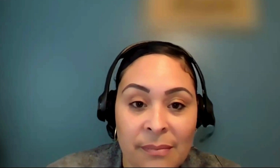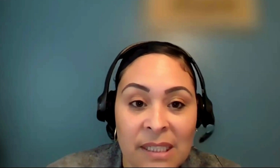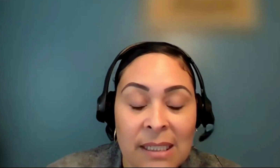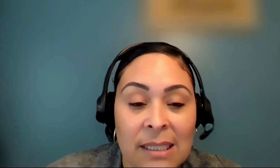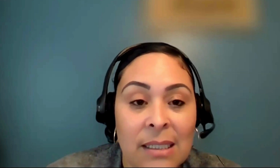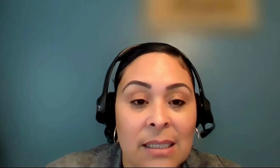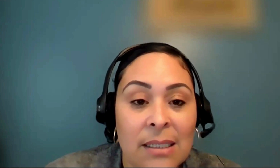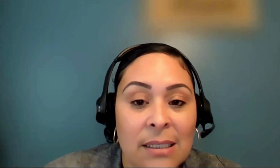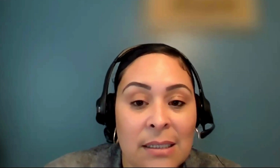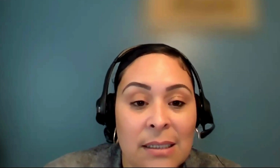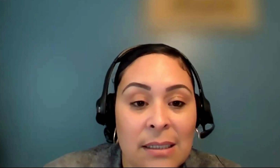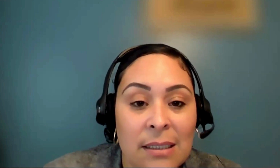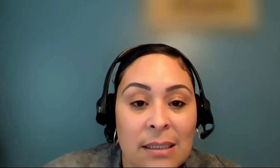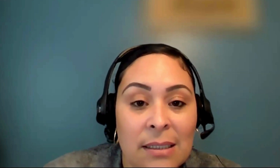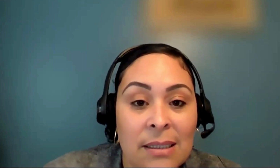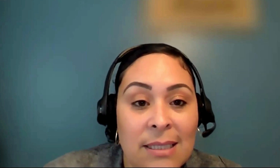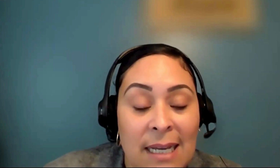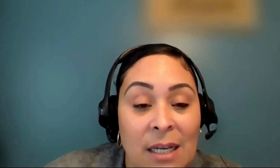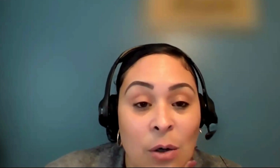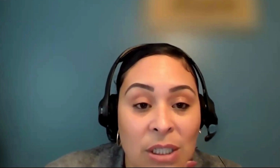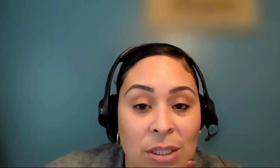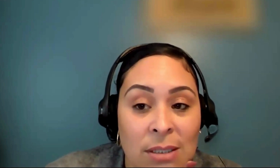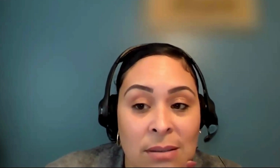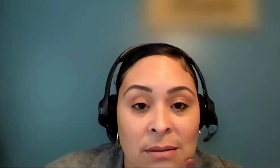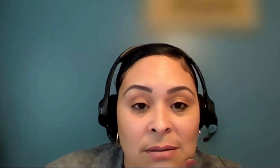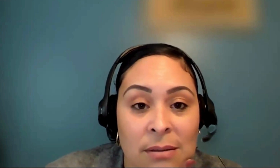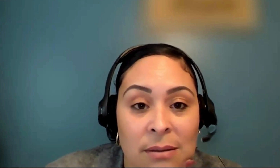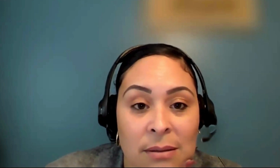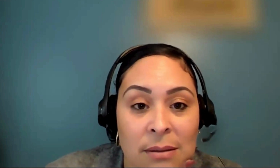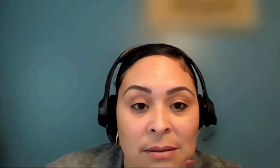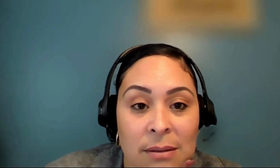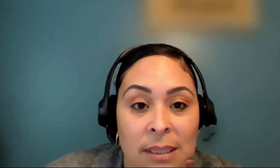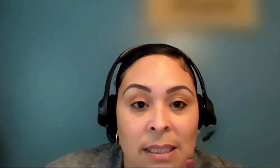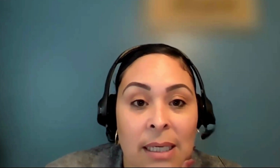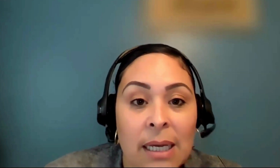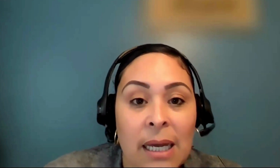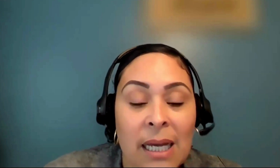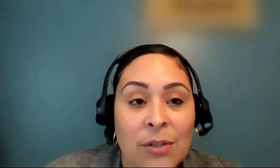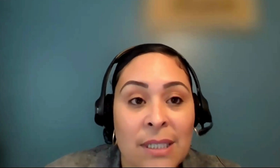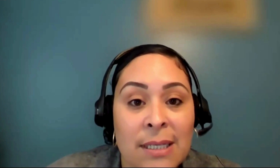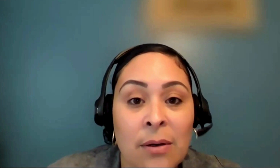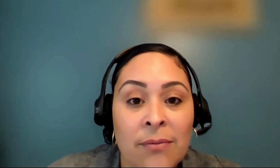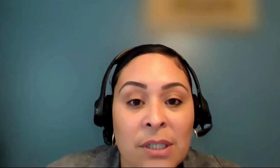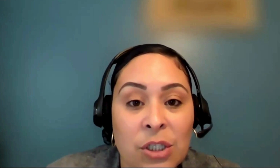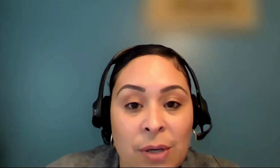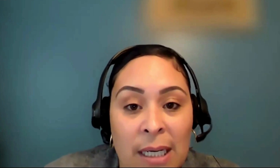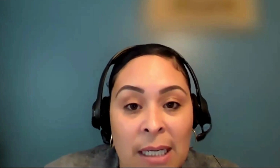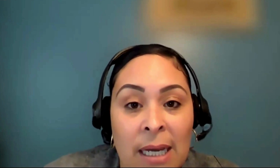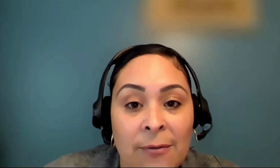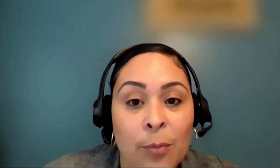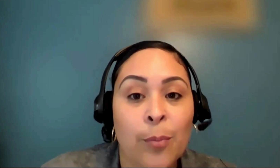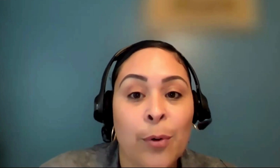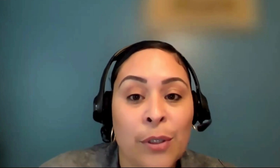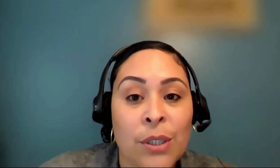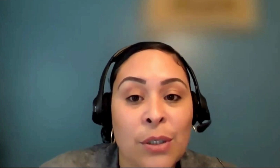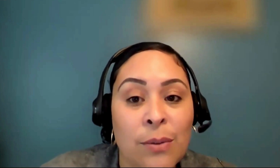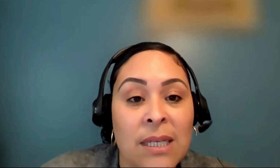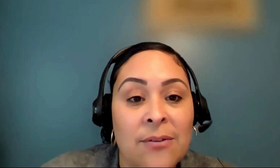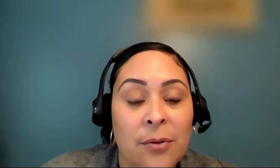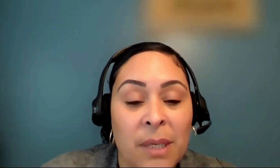家孩子的需求？你是不同同意？